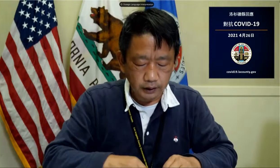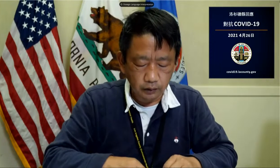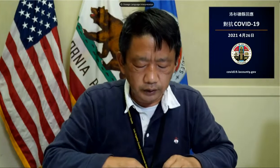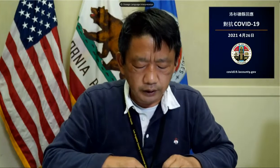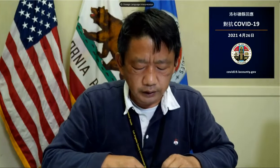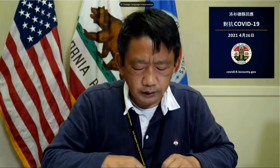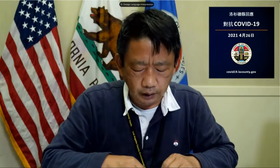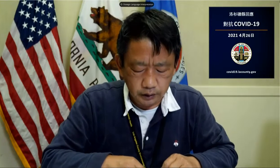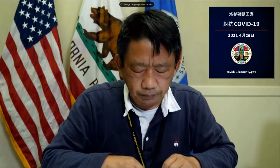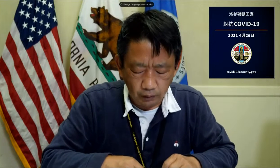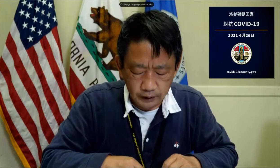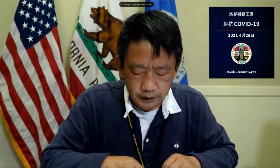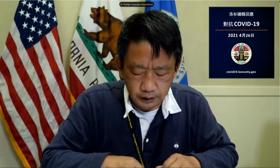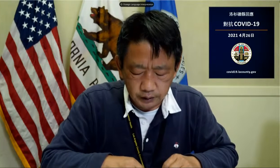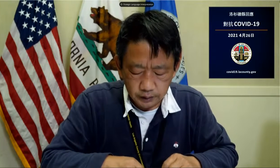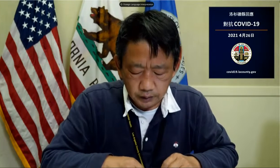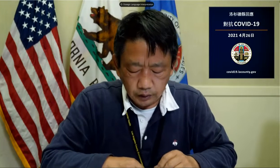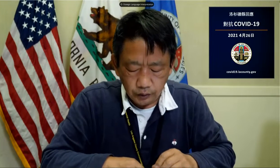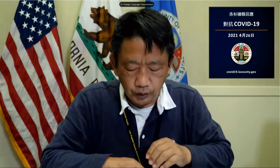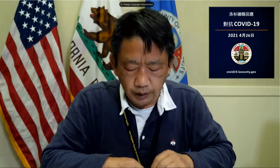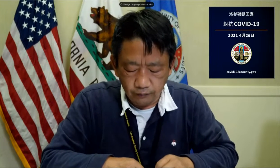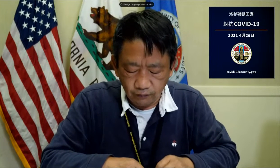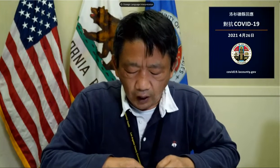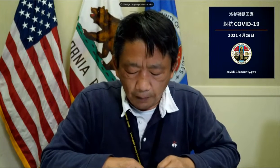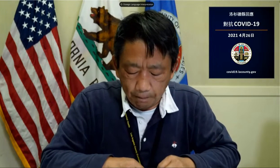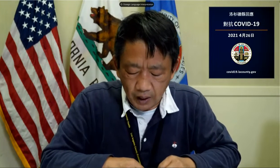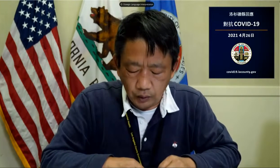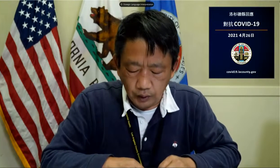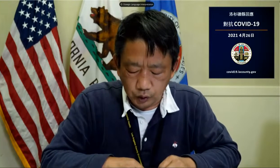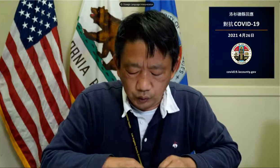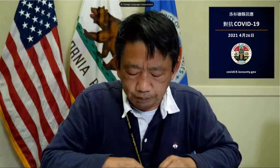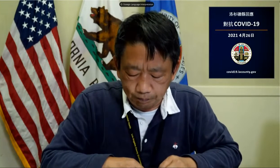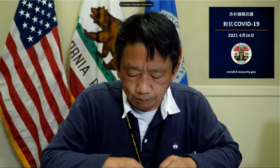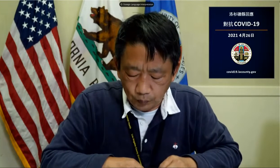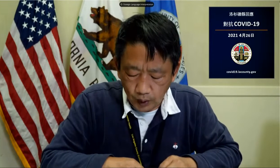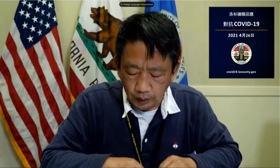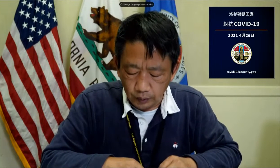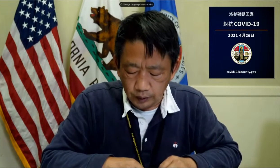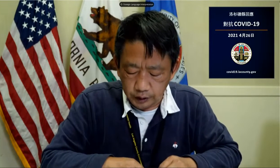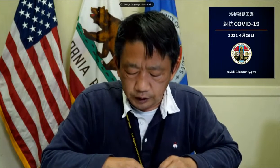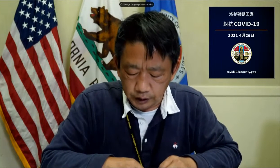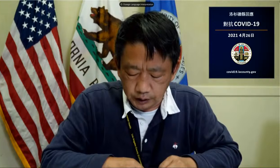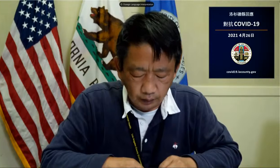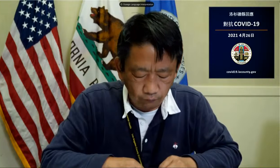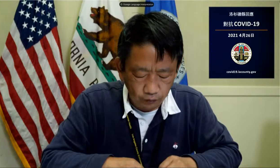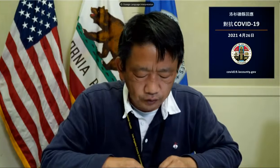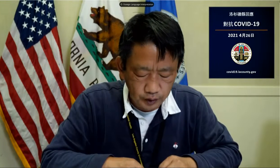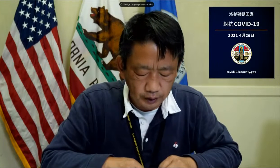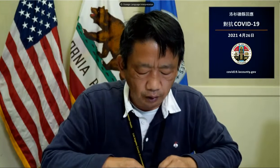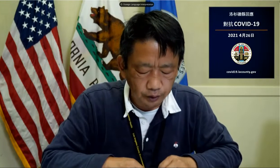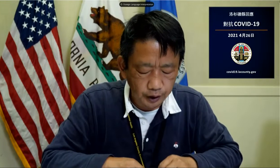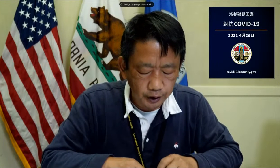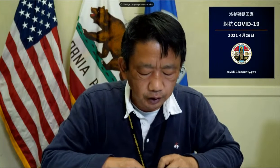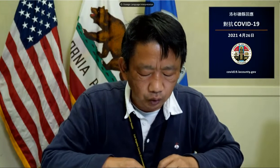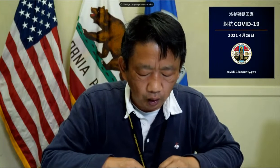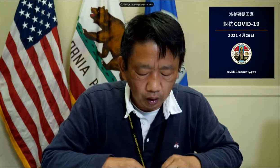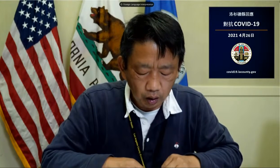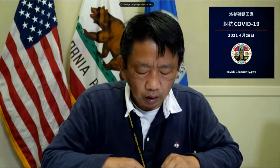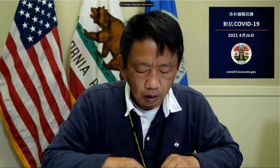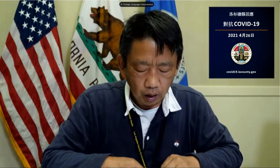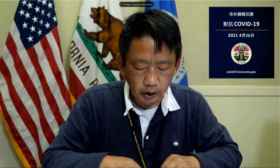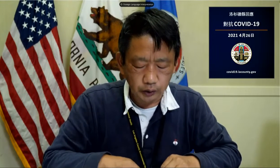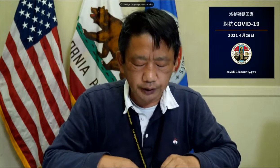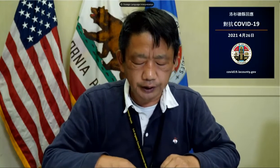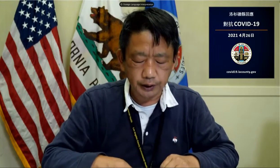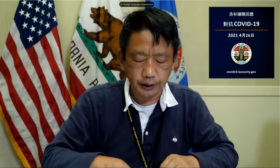现在洛县较之爆发期，居民的发病率、住院率及死亡的风险要低得多。